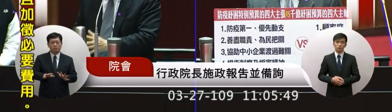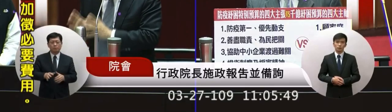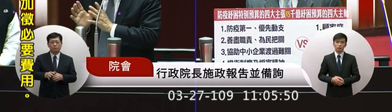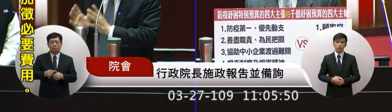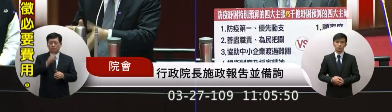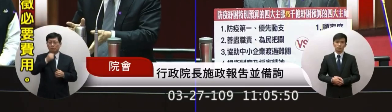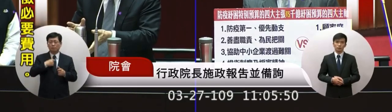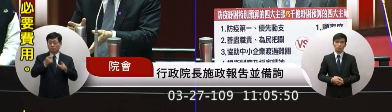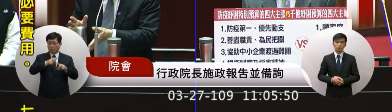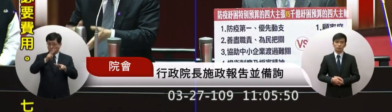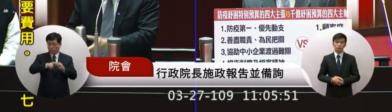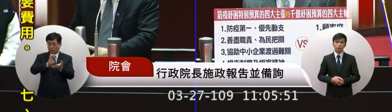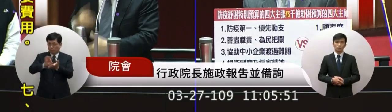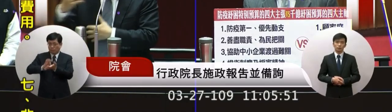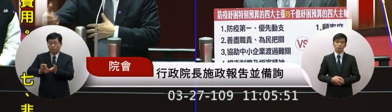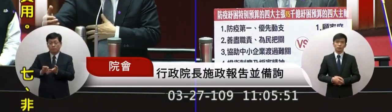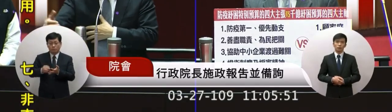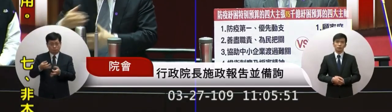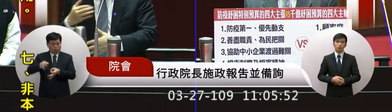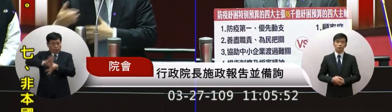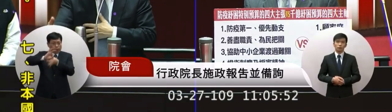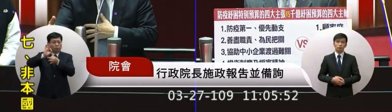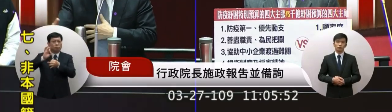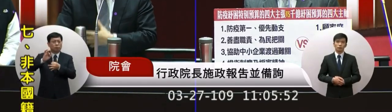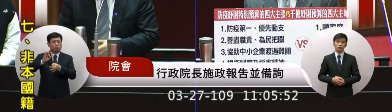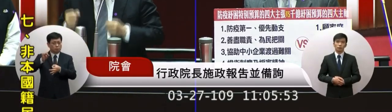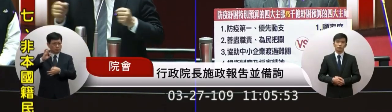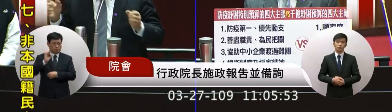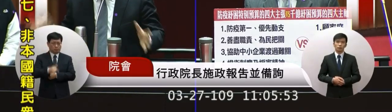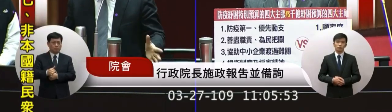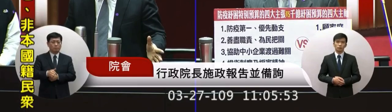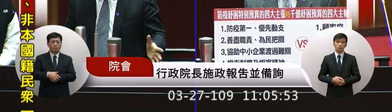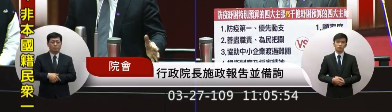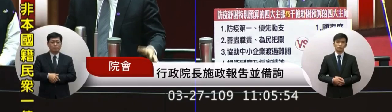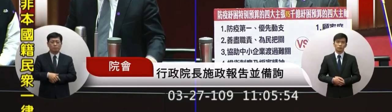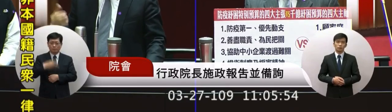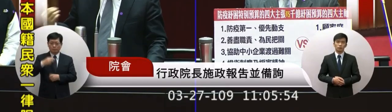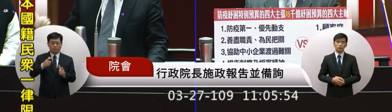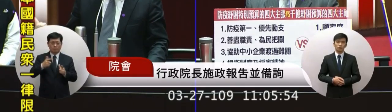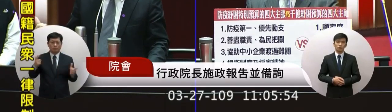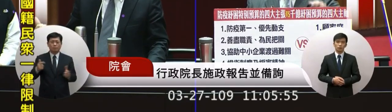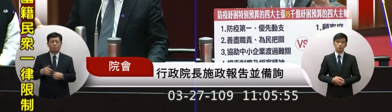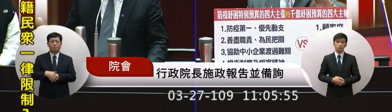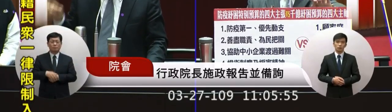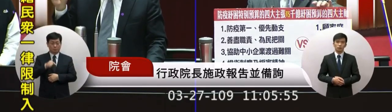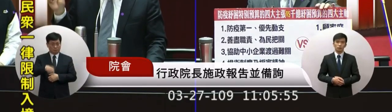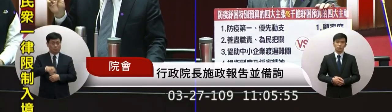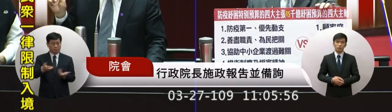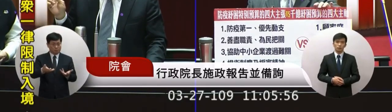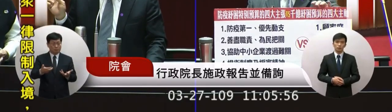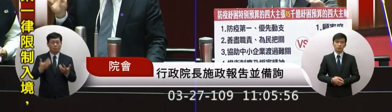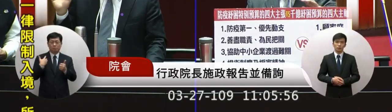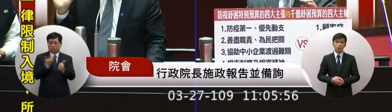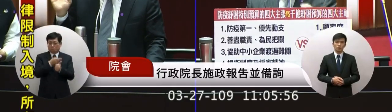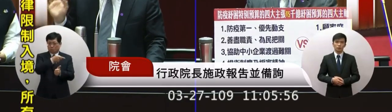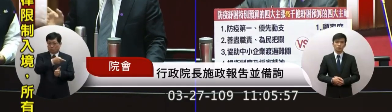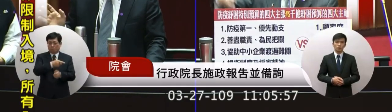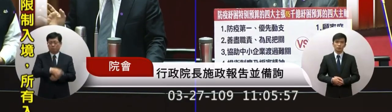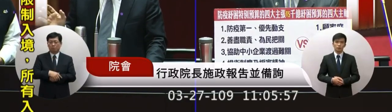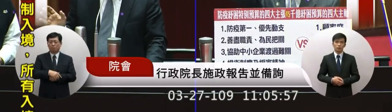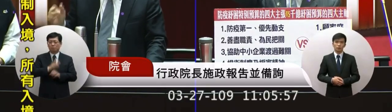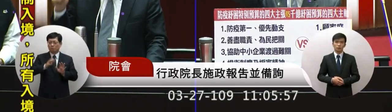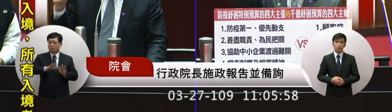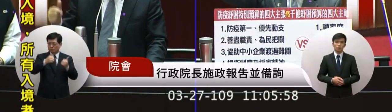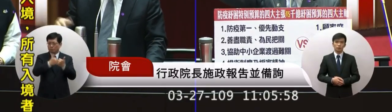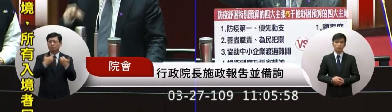伫这个公共支出加码、加快、扩大，所以这个工作就是咱